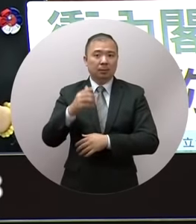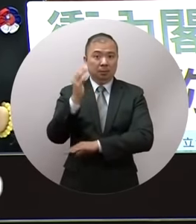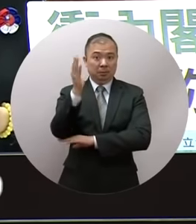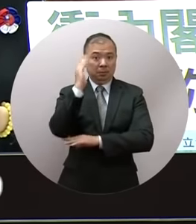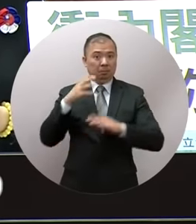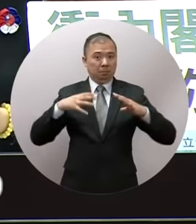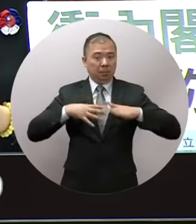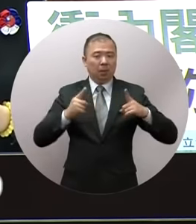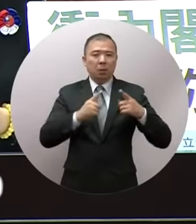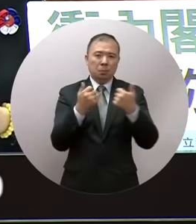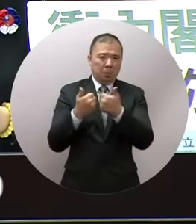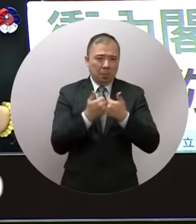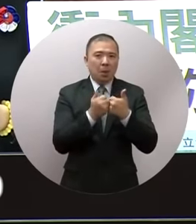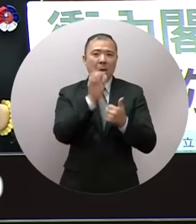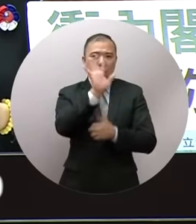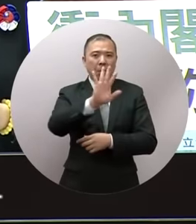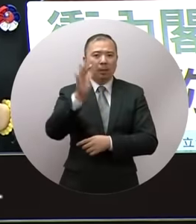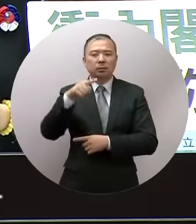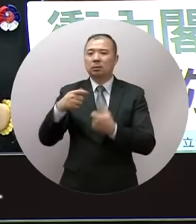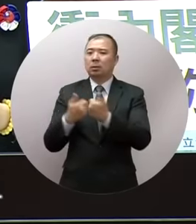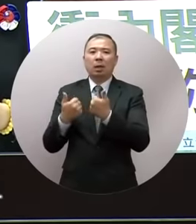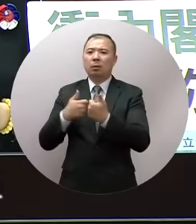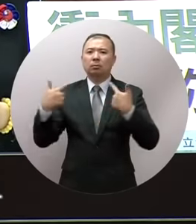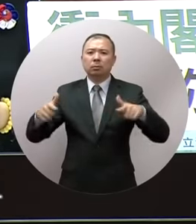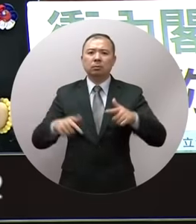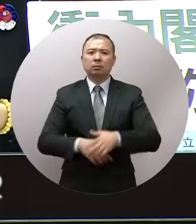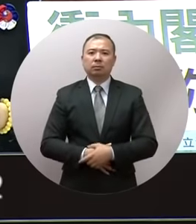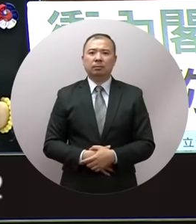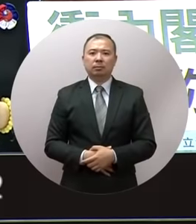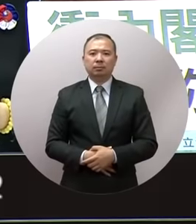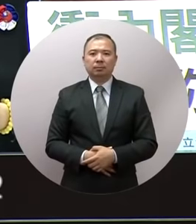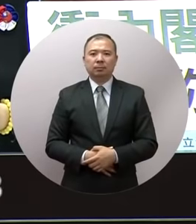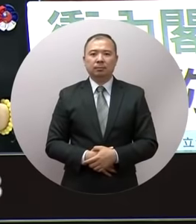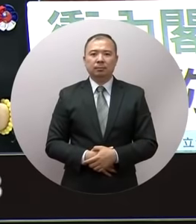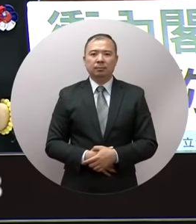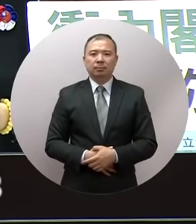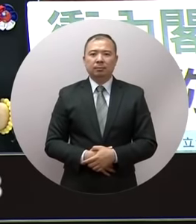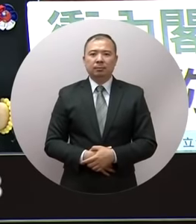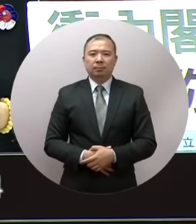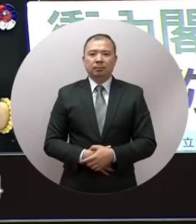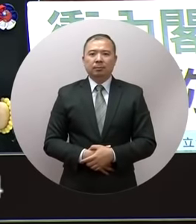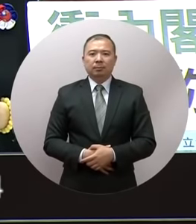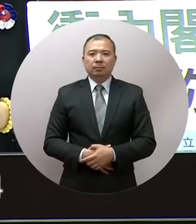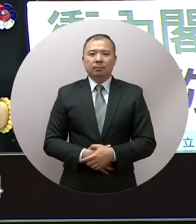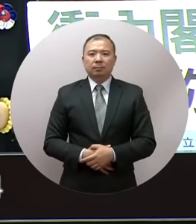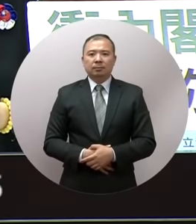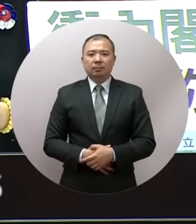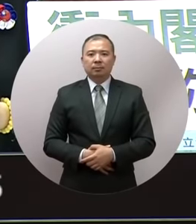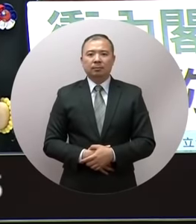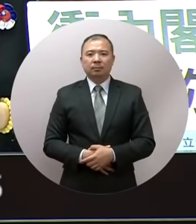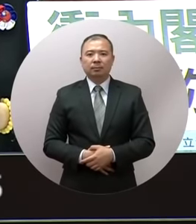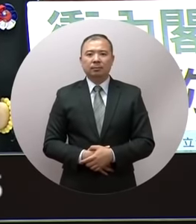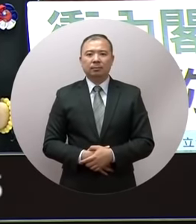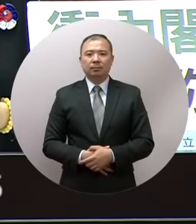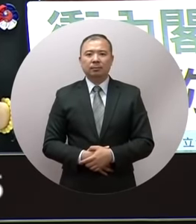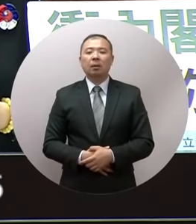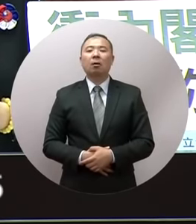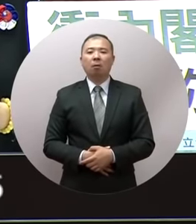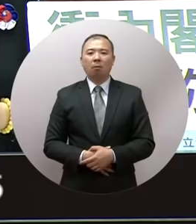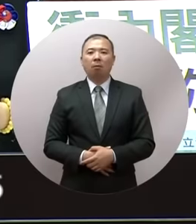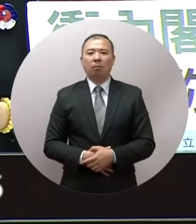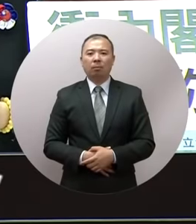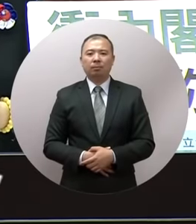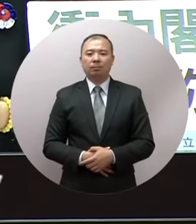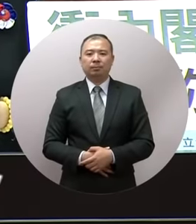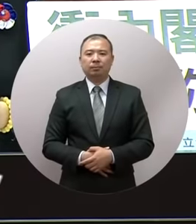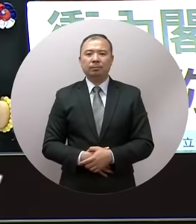过，但是还没有会议。 这是我主持的会议，是在我 办公室的主持的会议，所以不